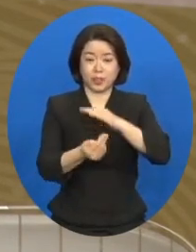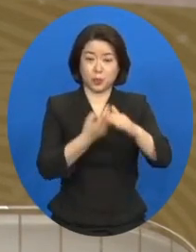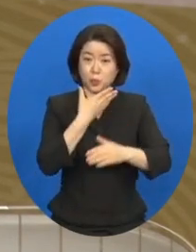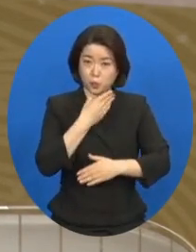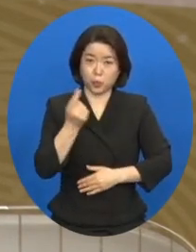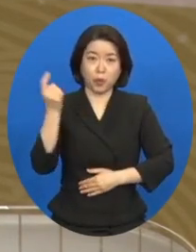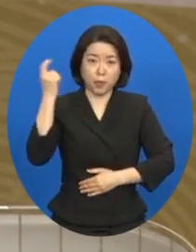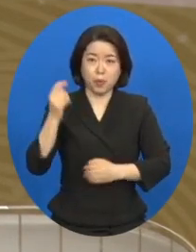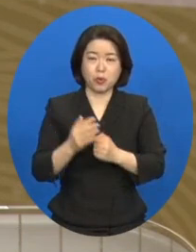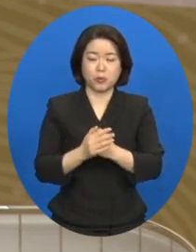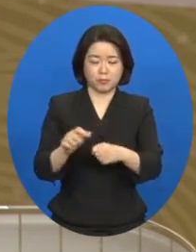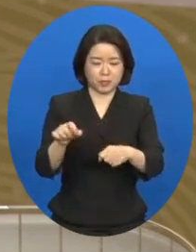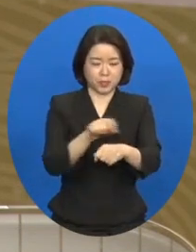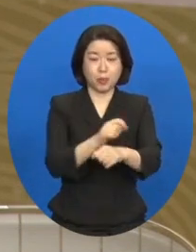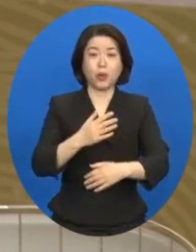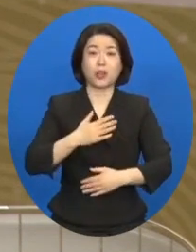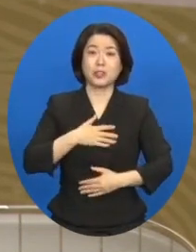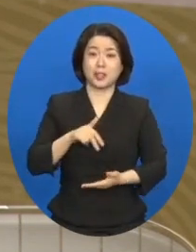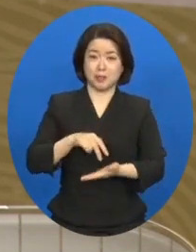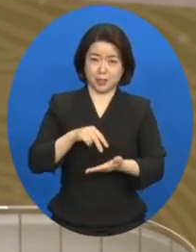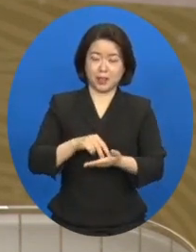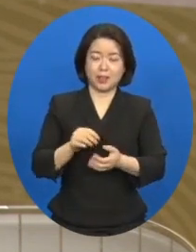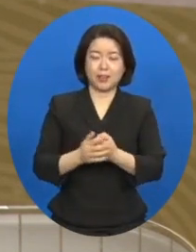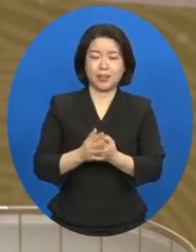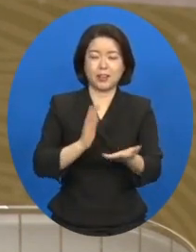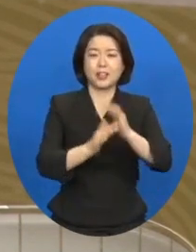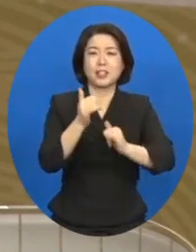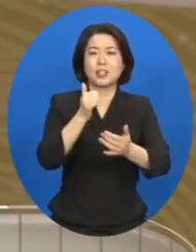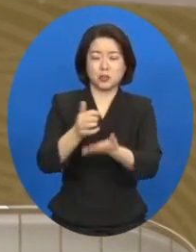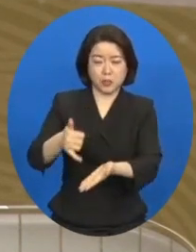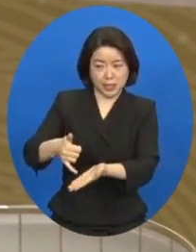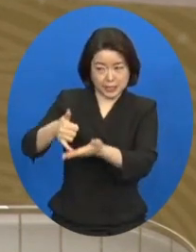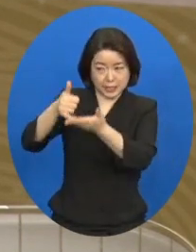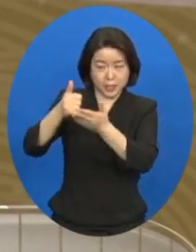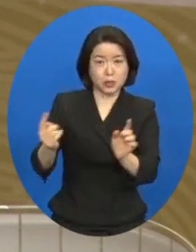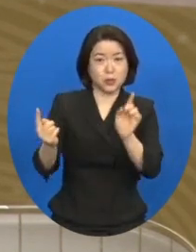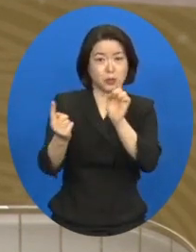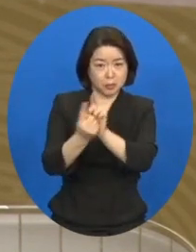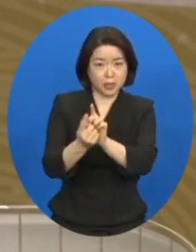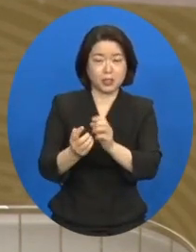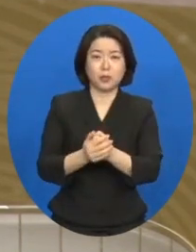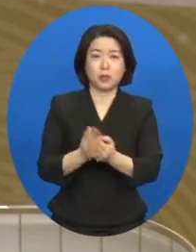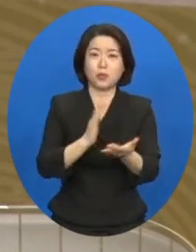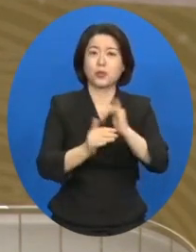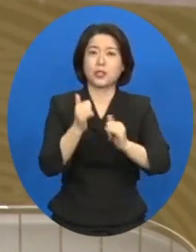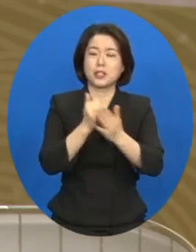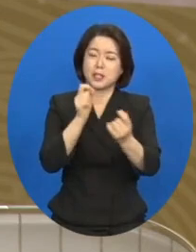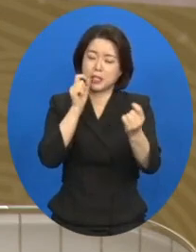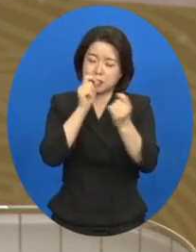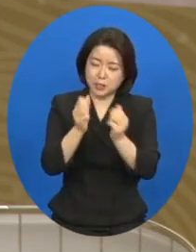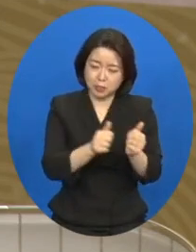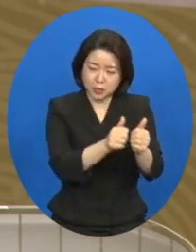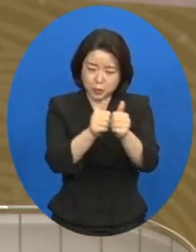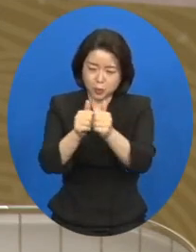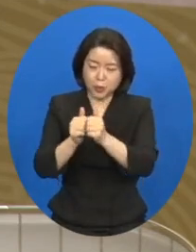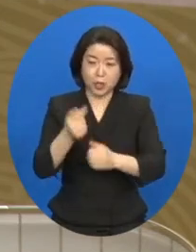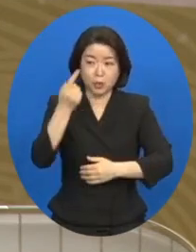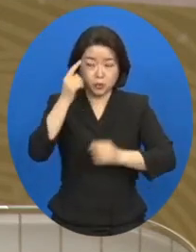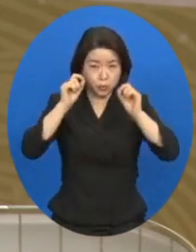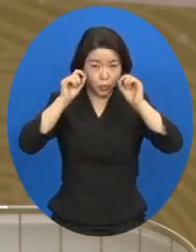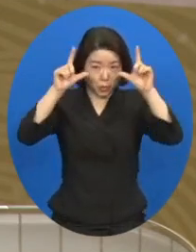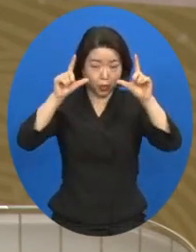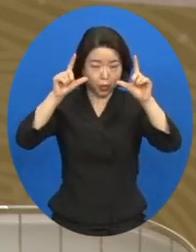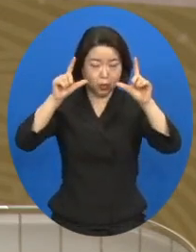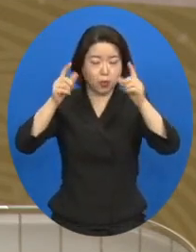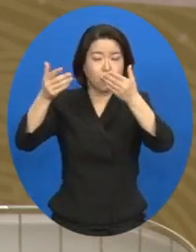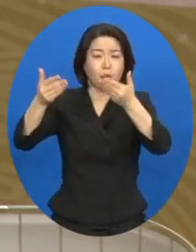요한복음은 특히 저에게 있어서 예수님과 인격적으로 만나고 예수님과 친밀히 동행하는 눈을 열어준 성경입니다.